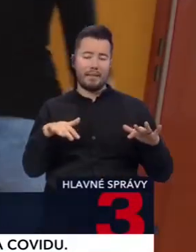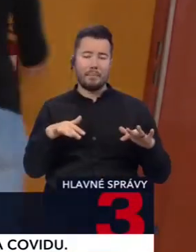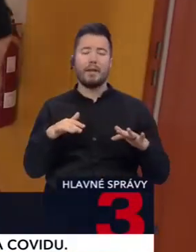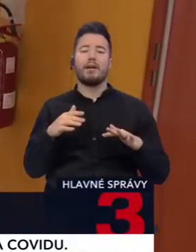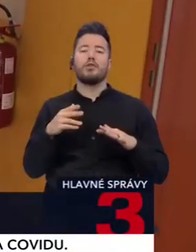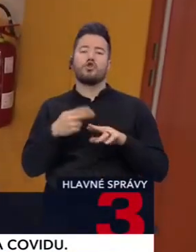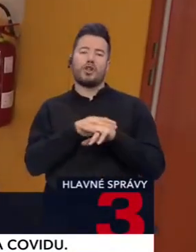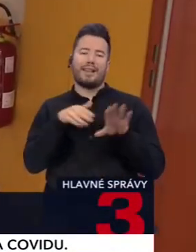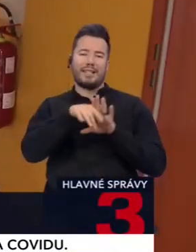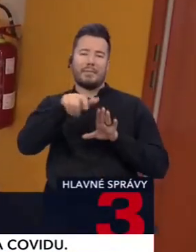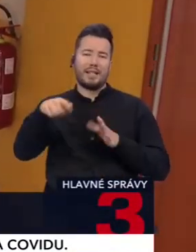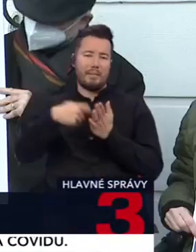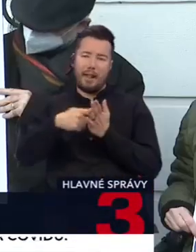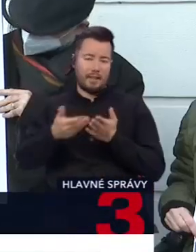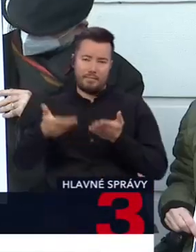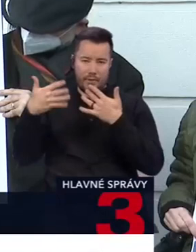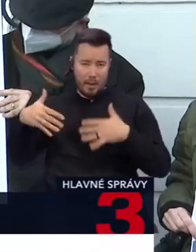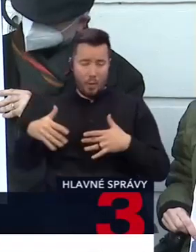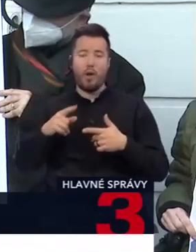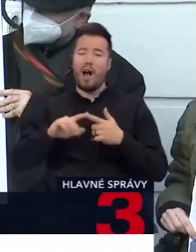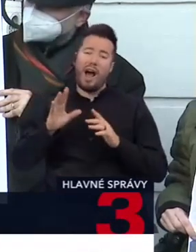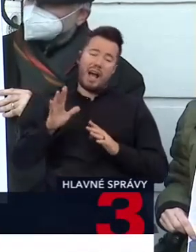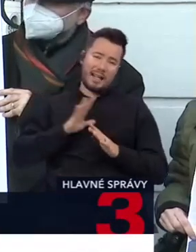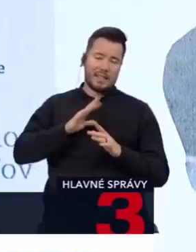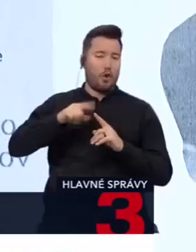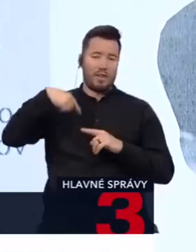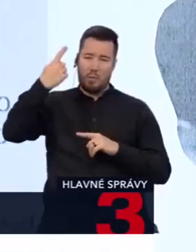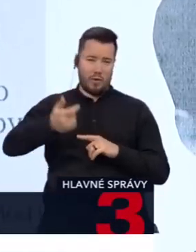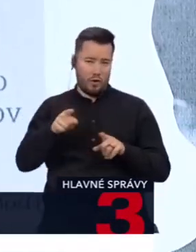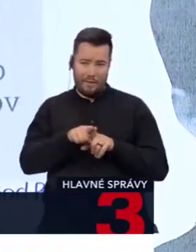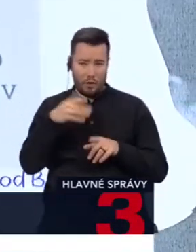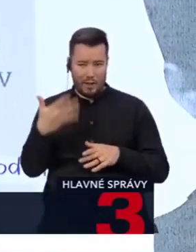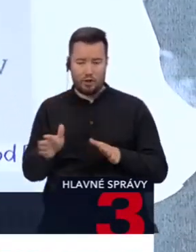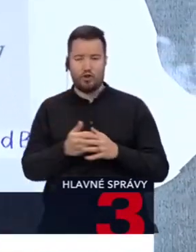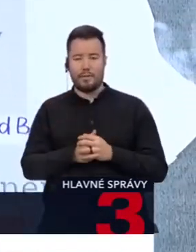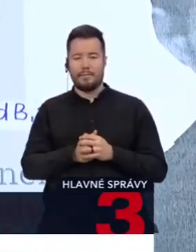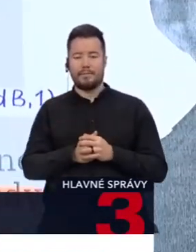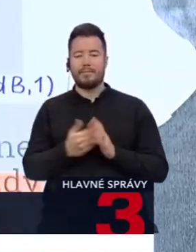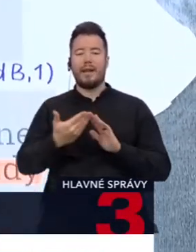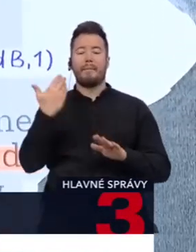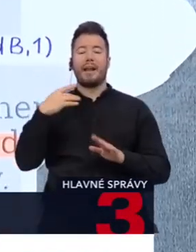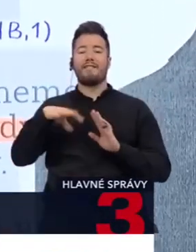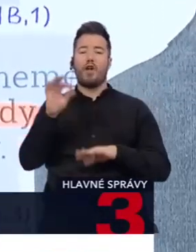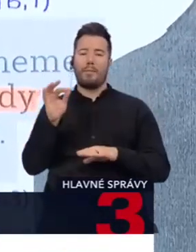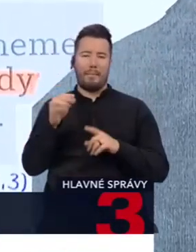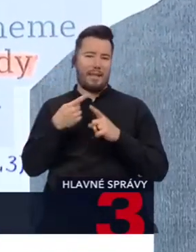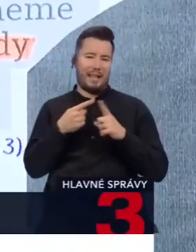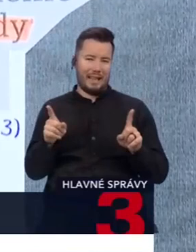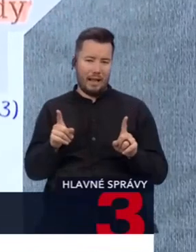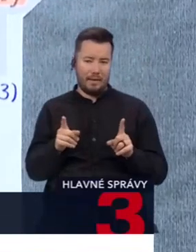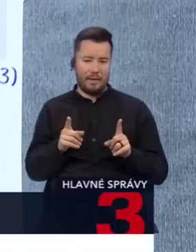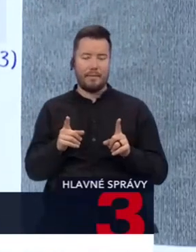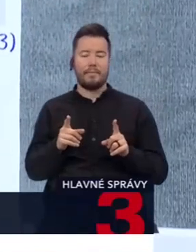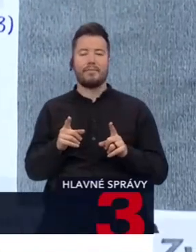a hrozí, že sa tak nestane ani v budúcom roku. Pred voľbami počúvali niečo iné. Riešením bolo to každoročné